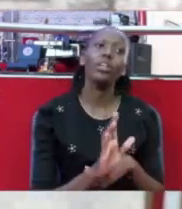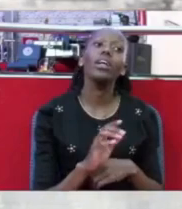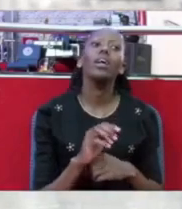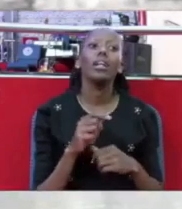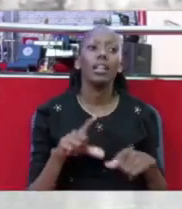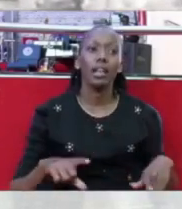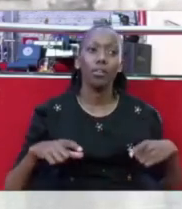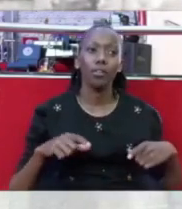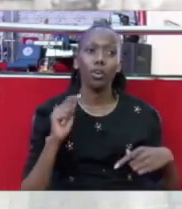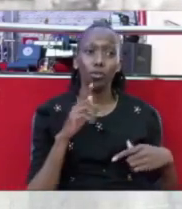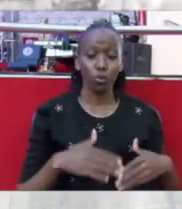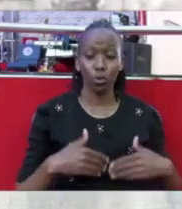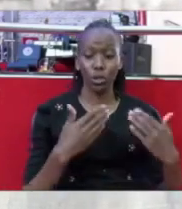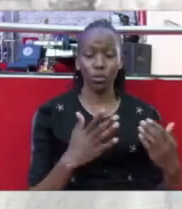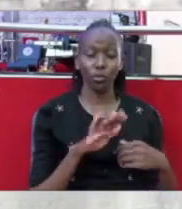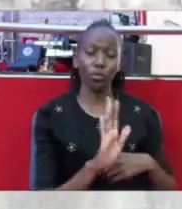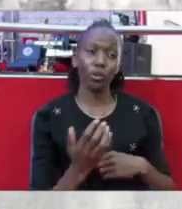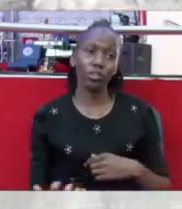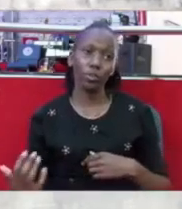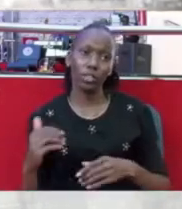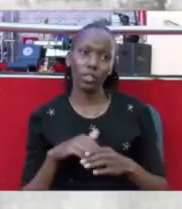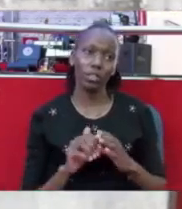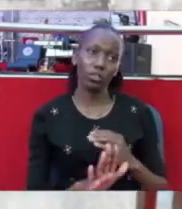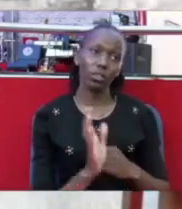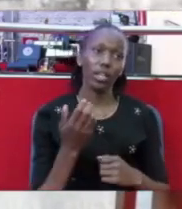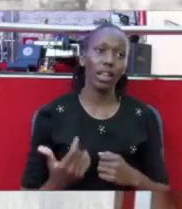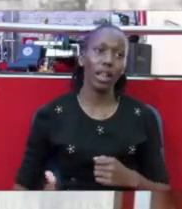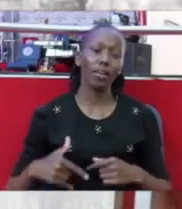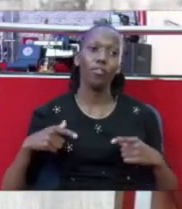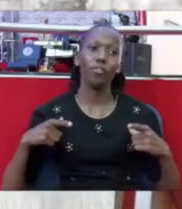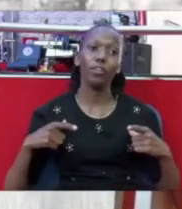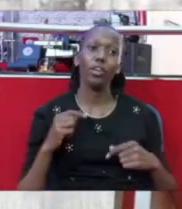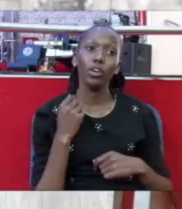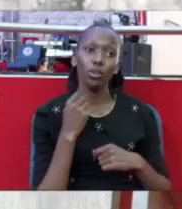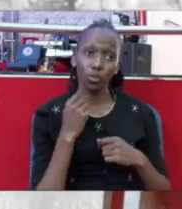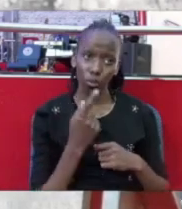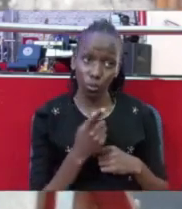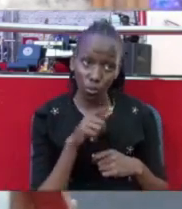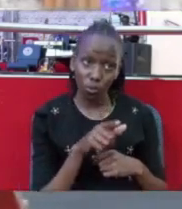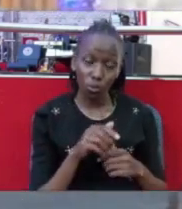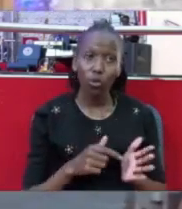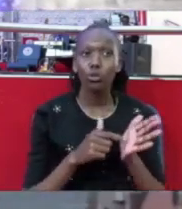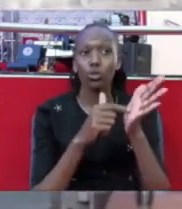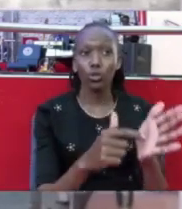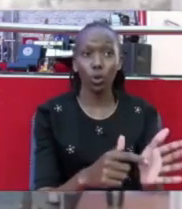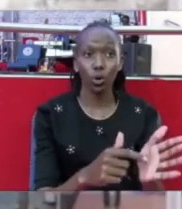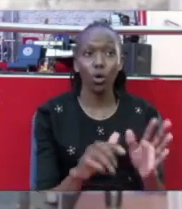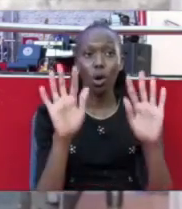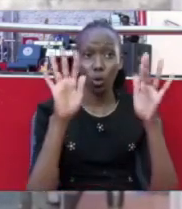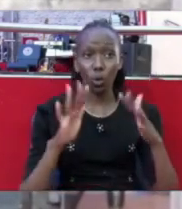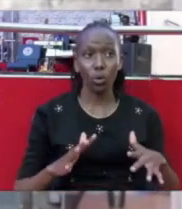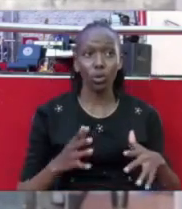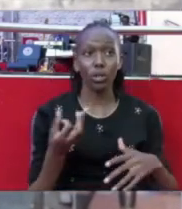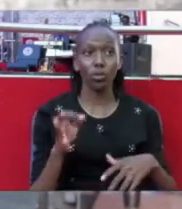in life. Ili uweze kuwapatia wana wako katika maisha yako. And so that you can show forth the glory of God. Na ili uweze kuonyeshana